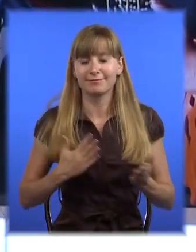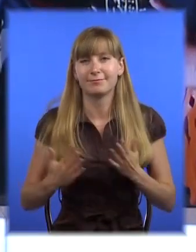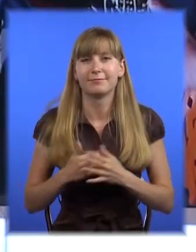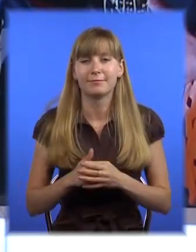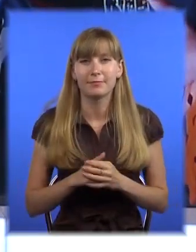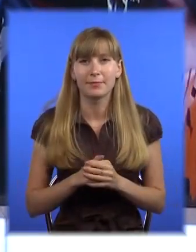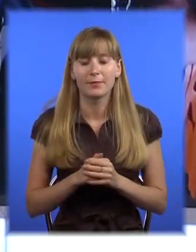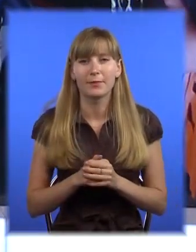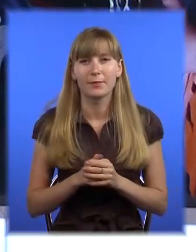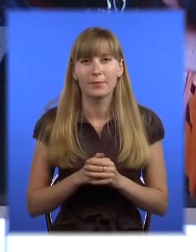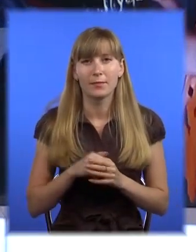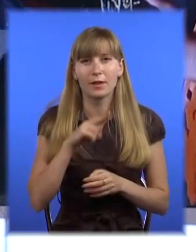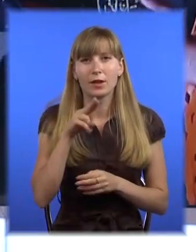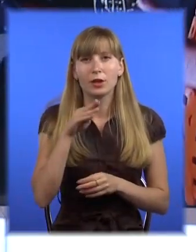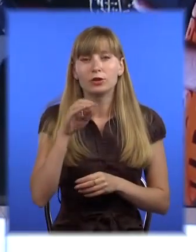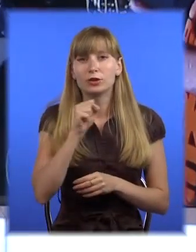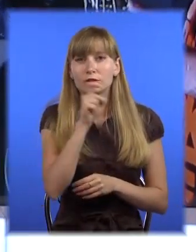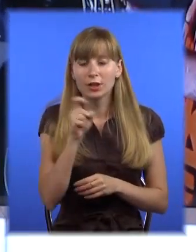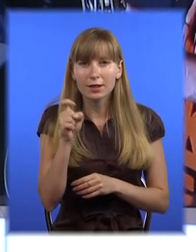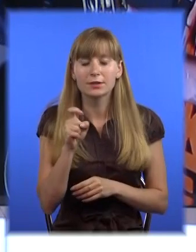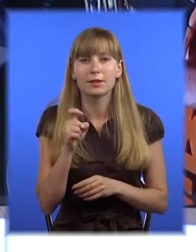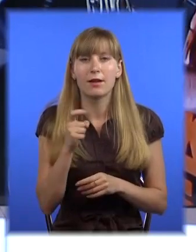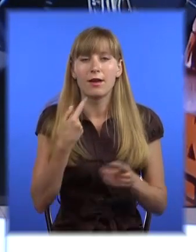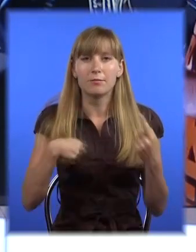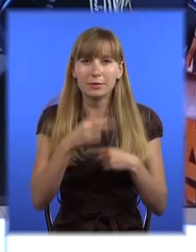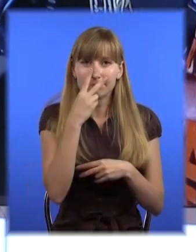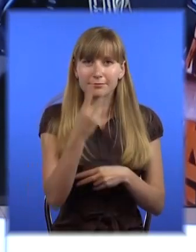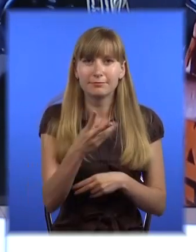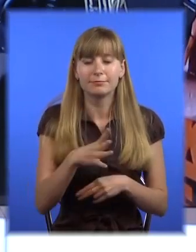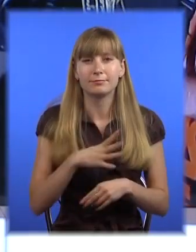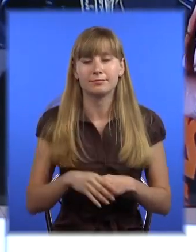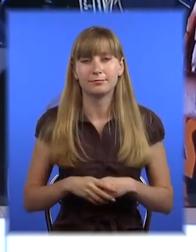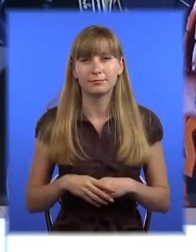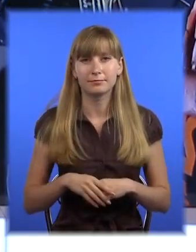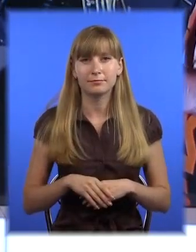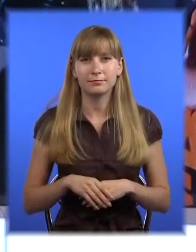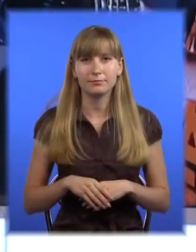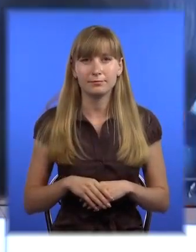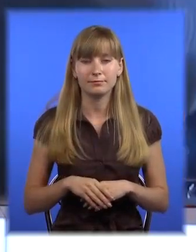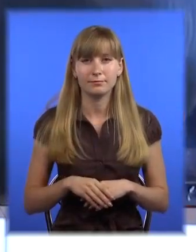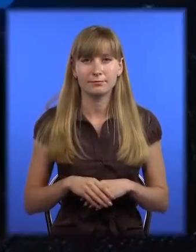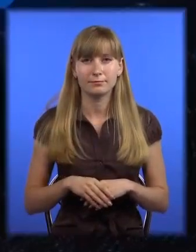байдужим. Мистецтвом африкансько-європейської музики перейнявся і наш кореспондент Микита Солоїд.